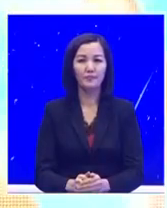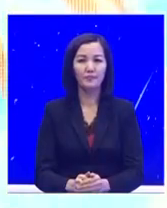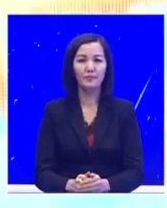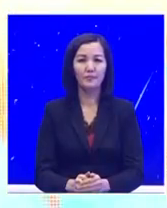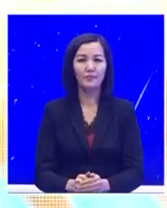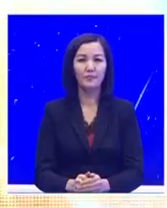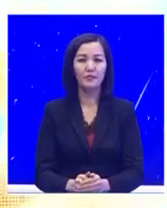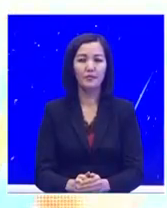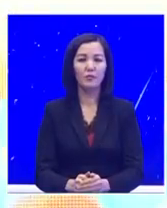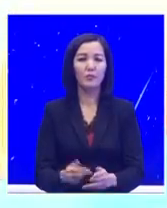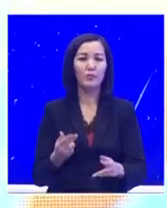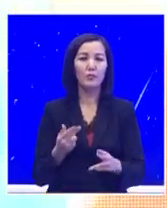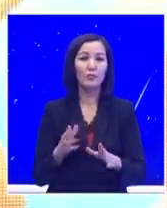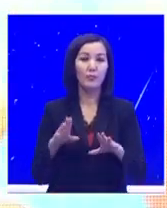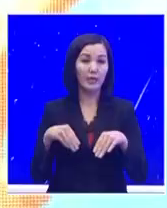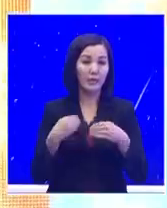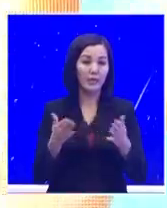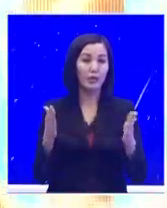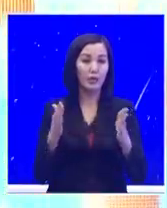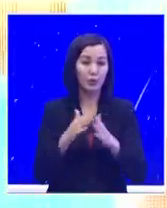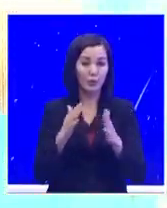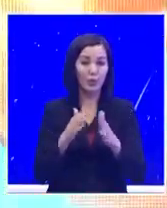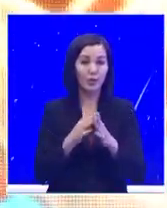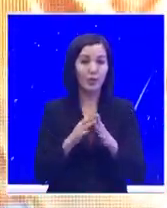Осы пәтерлер сіздерге тек қана